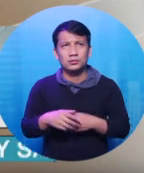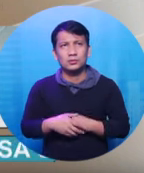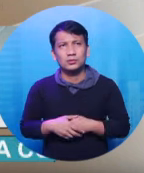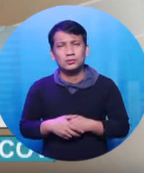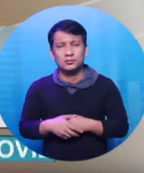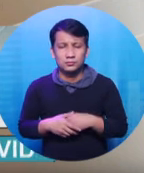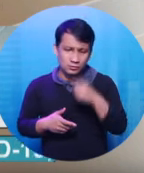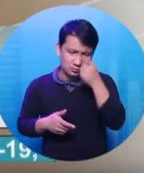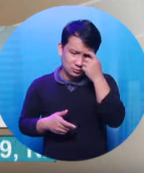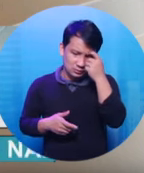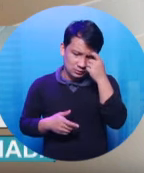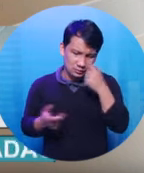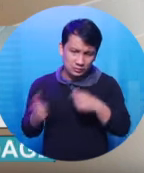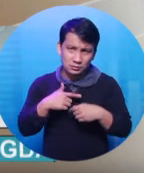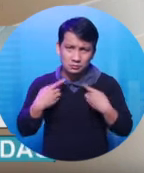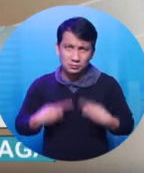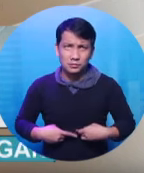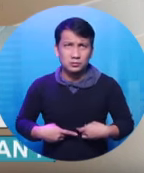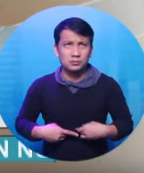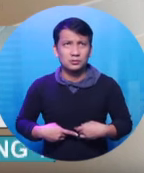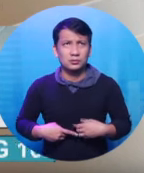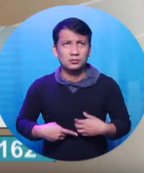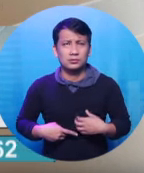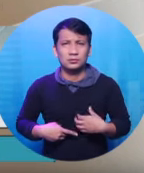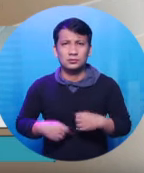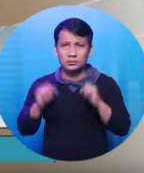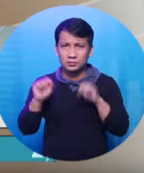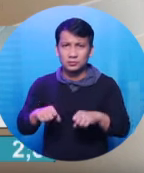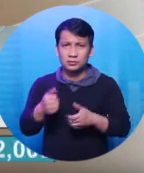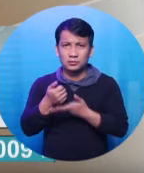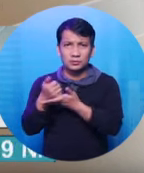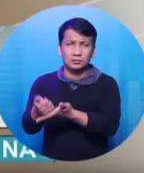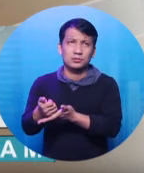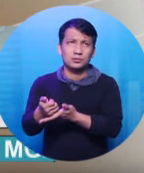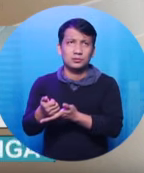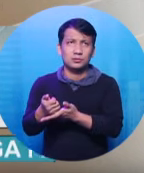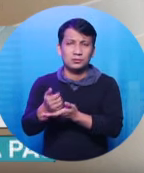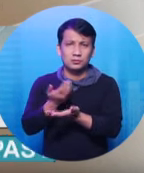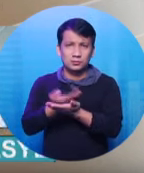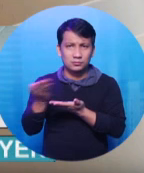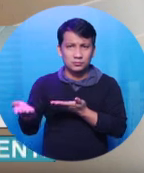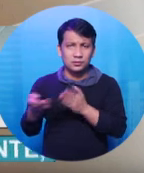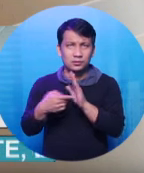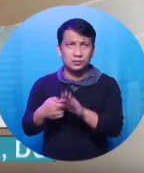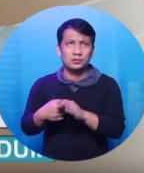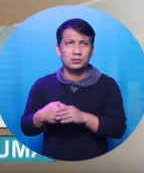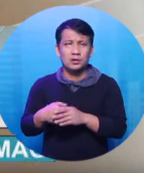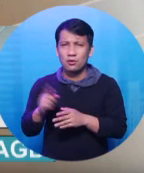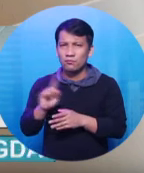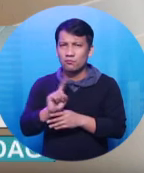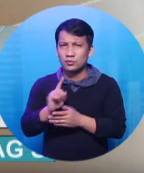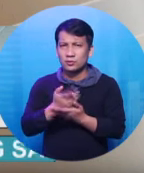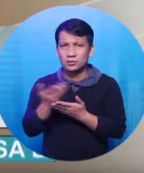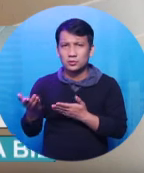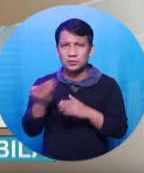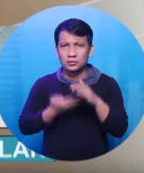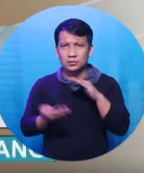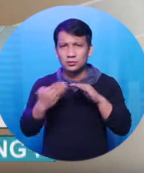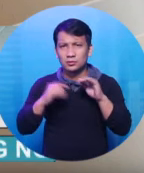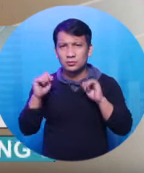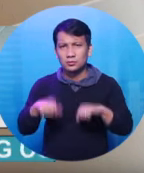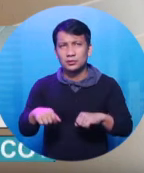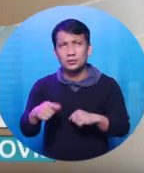Okay. Doon po sa mga damit, kaya po namin kayo bigyan ng mga pambili ng damit, kung ano po yung mga basic